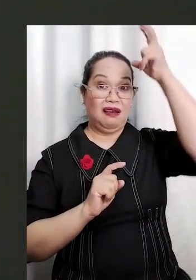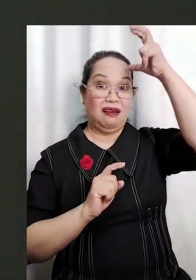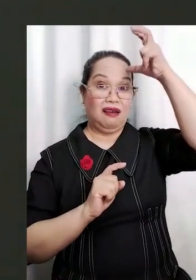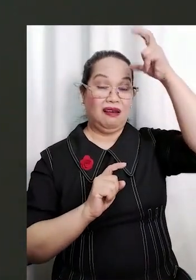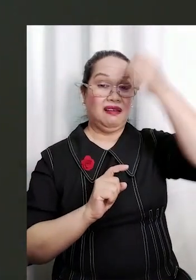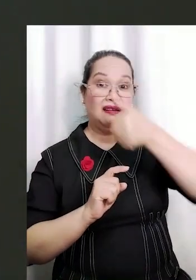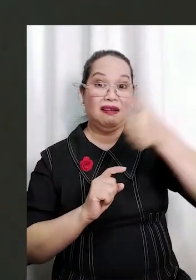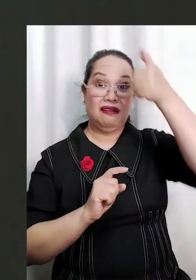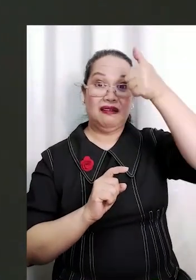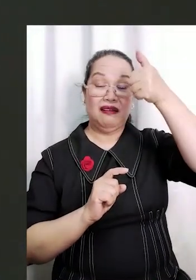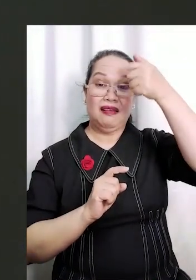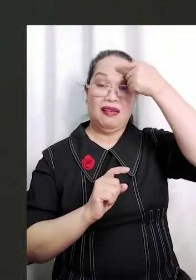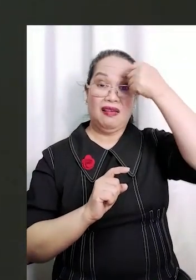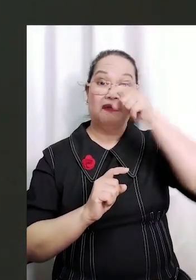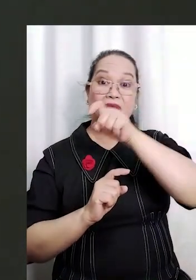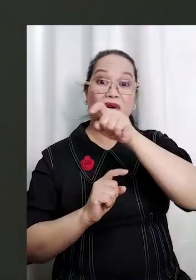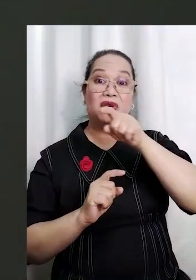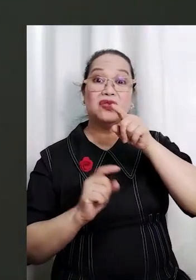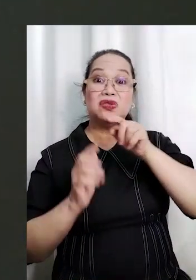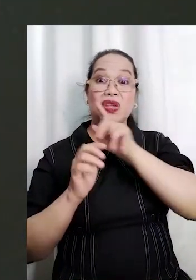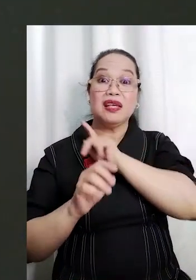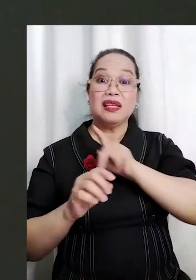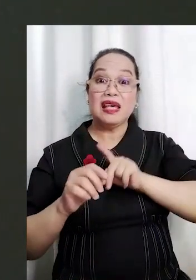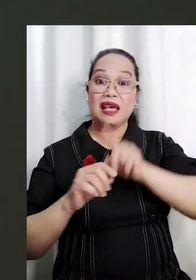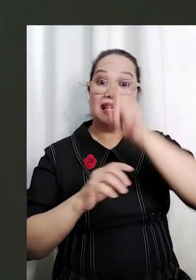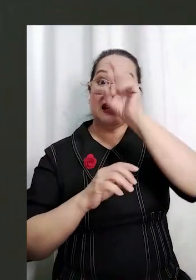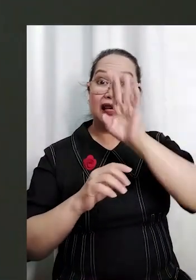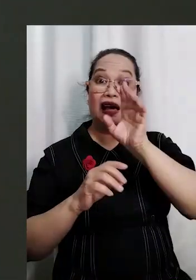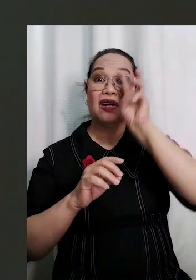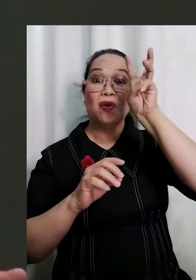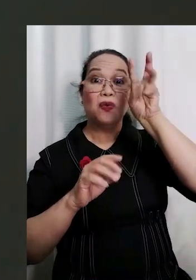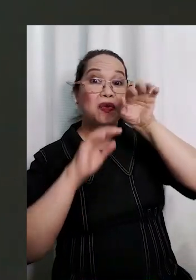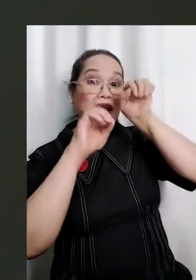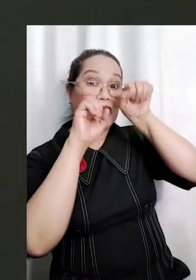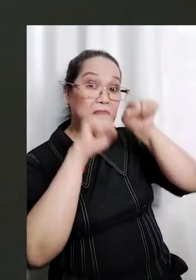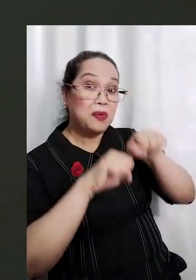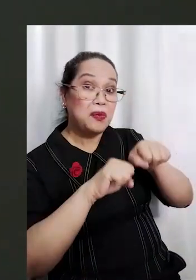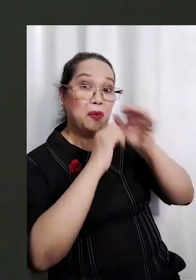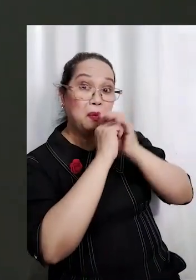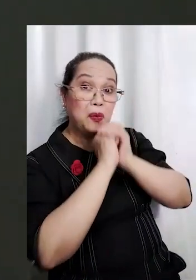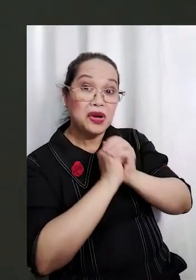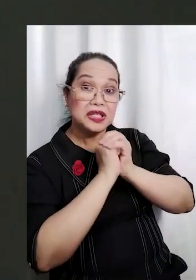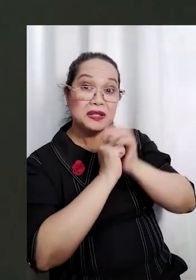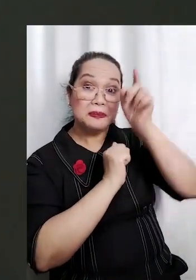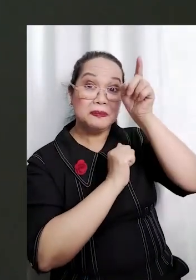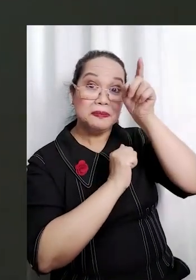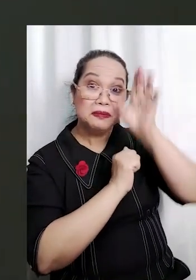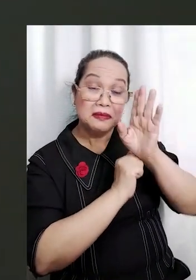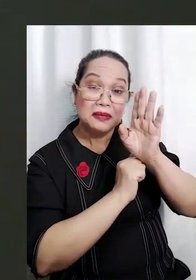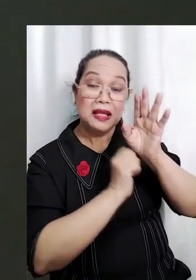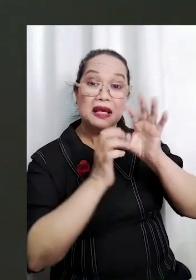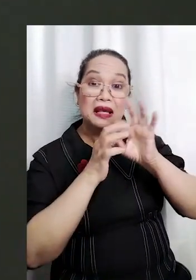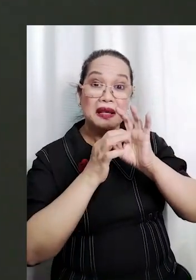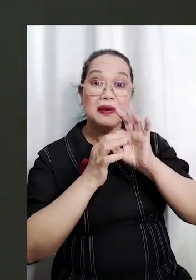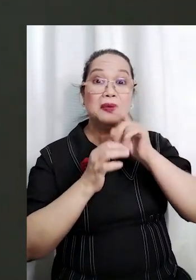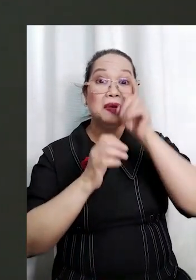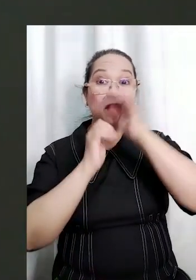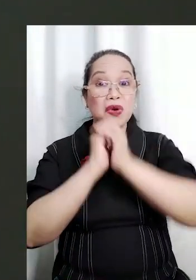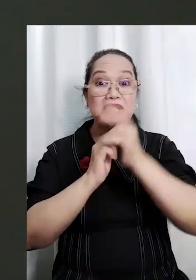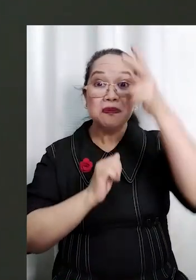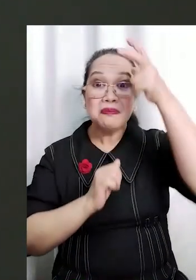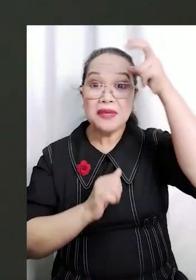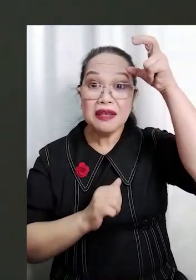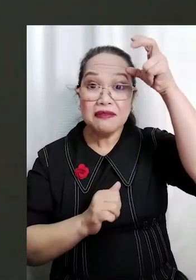ang hari. Dahil yung hari ng mga hari, lumuhod. At hinihingi niyang lumuhod sa kanya at mag-worship sa